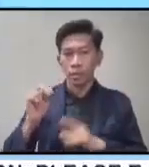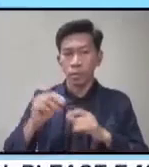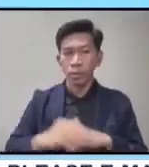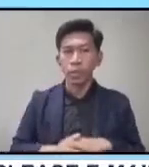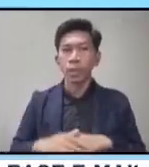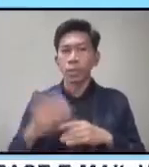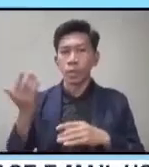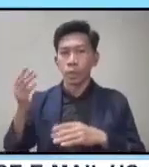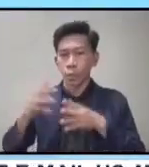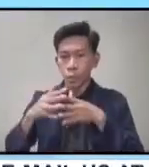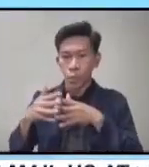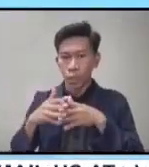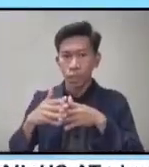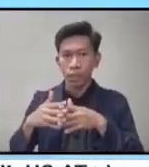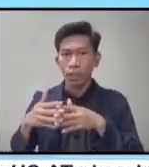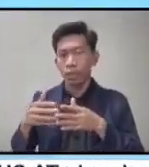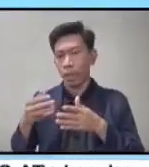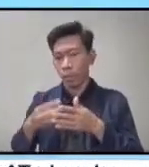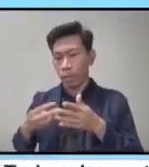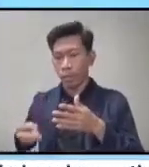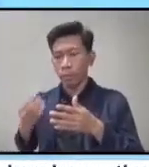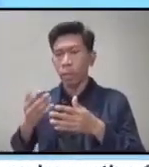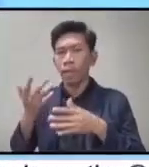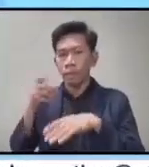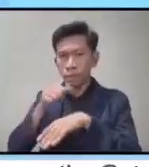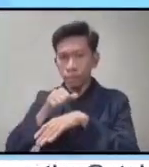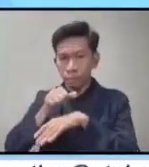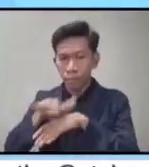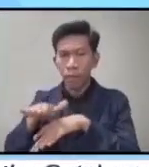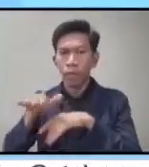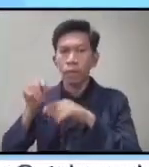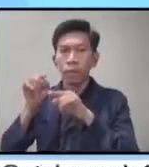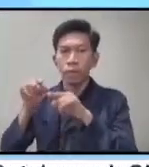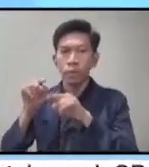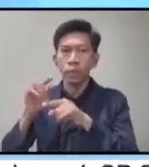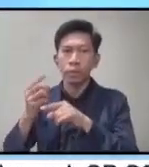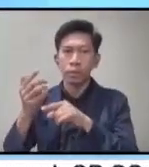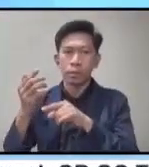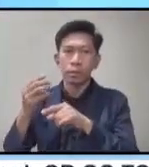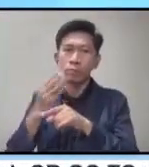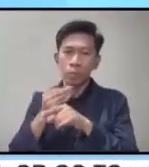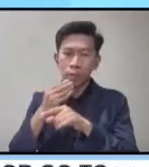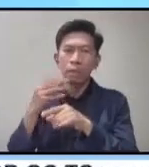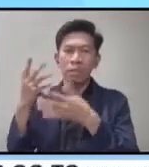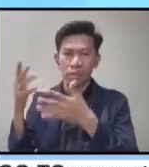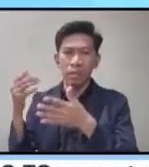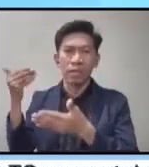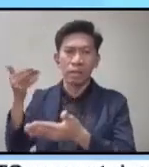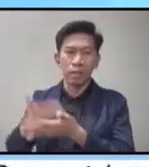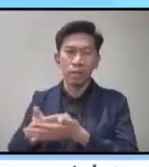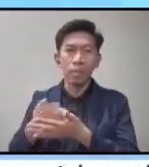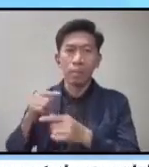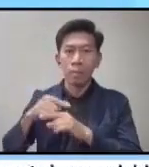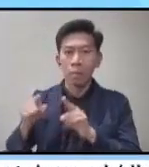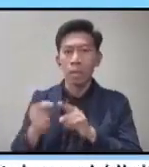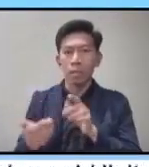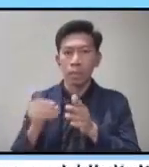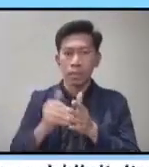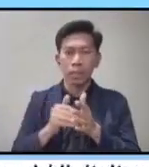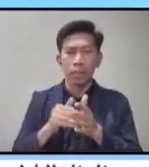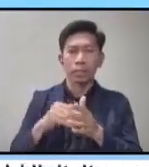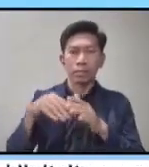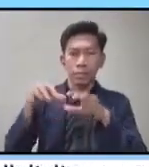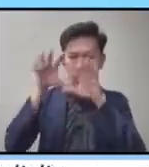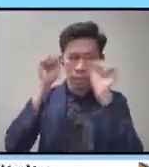Pero bukod dito, hihiling pa si US President Joe Biden sa Kongreso ng pondo para sa karagdagang military assets